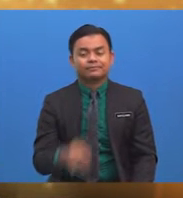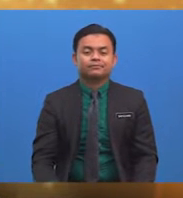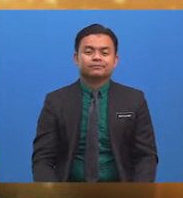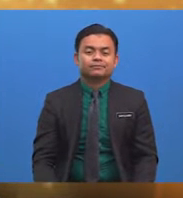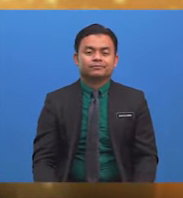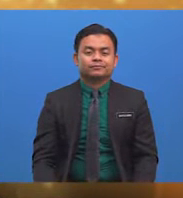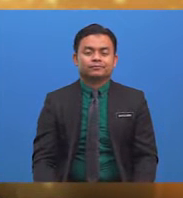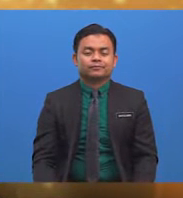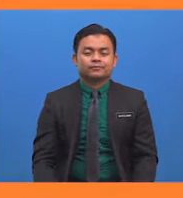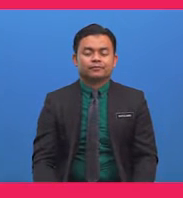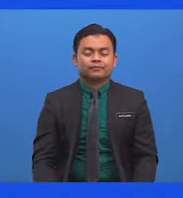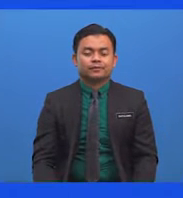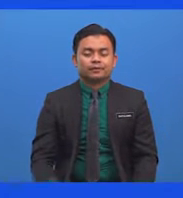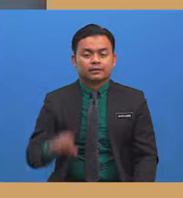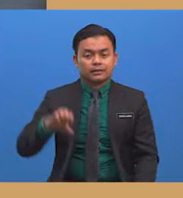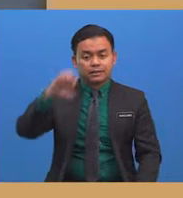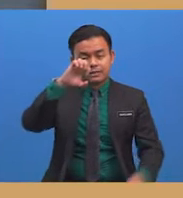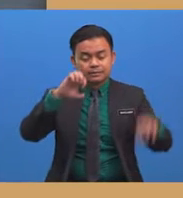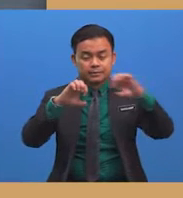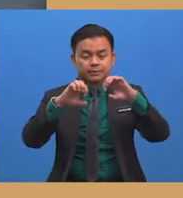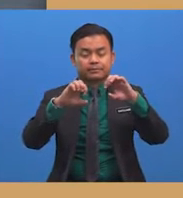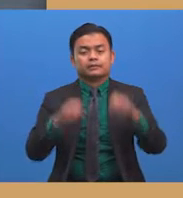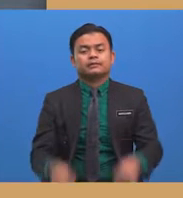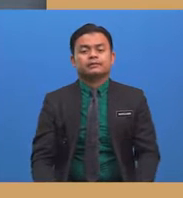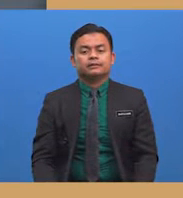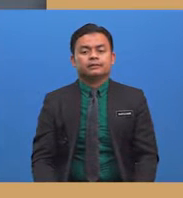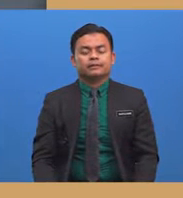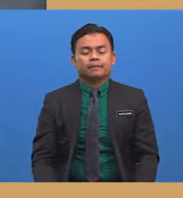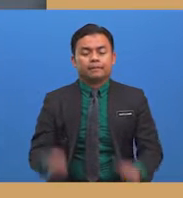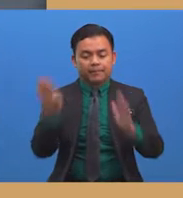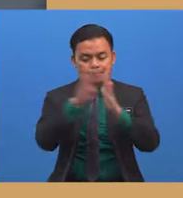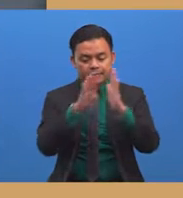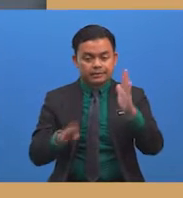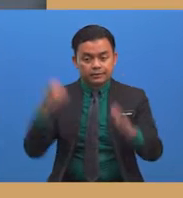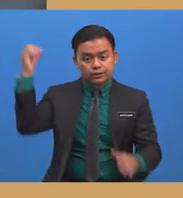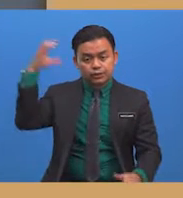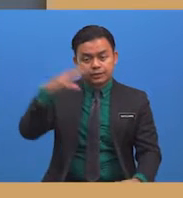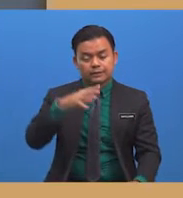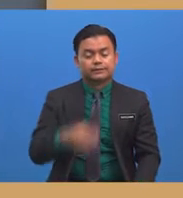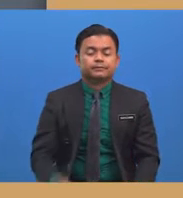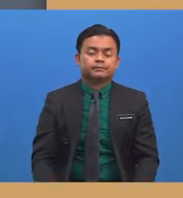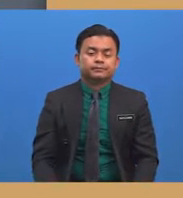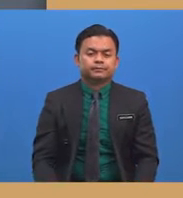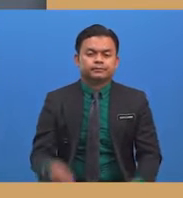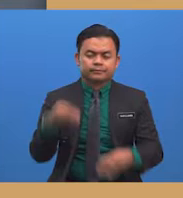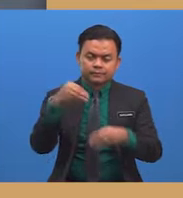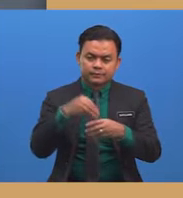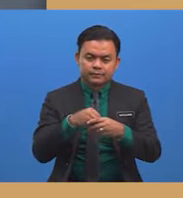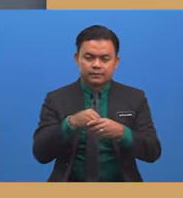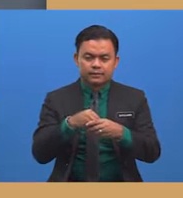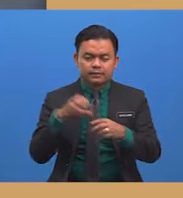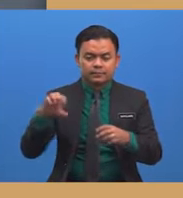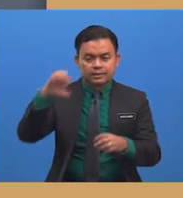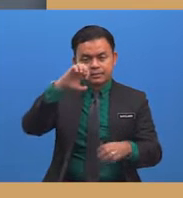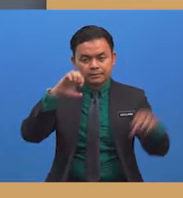Kenapa agaknya ya? Eksperimen yang keempat menyiasat tentang pembiasan cahaya. Dalam eksperimen ini,